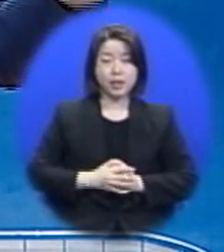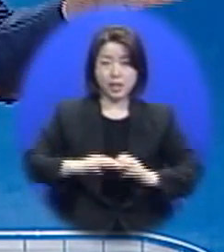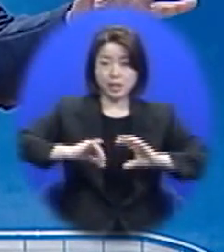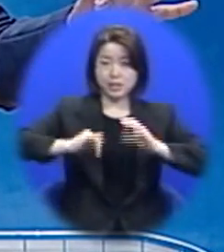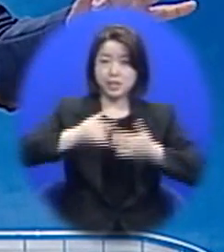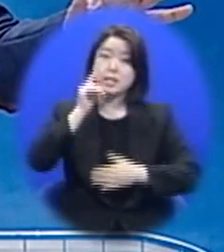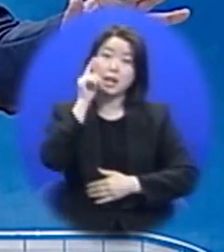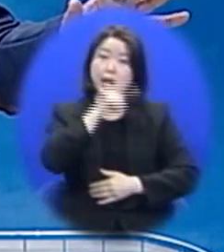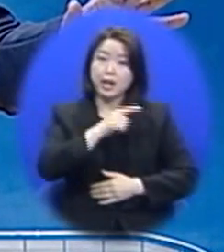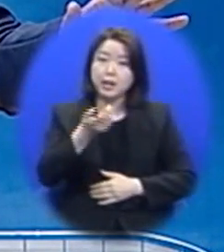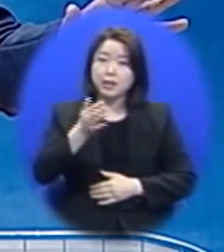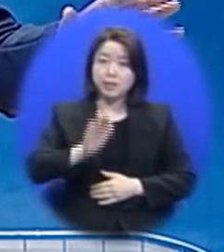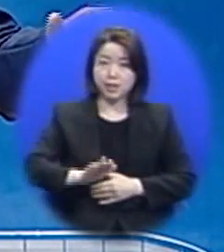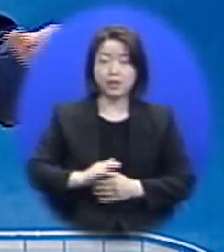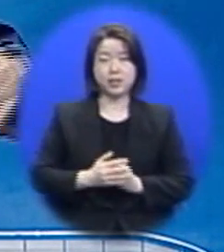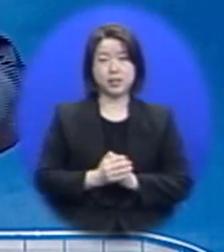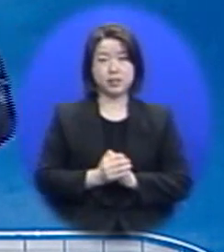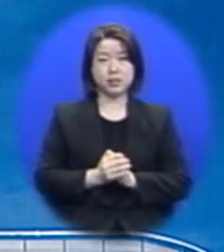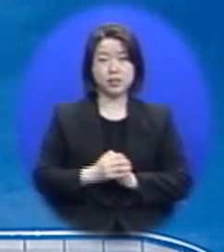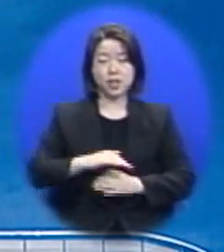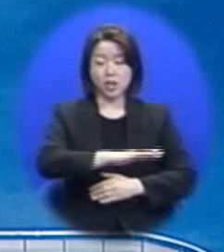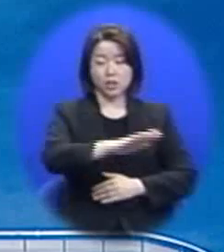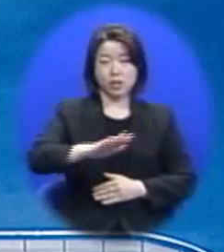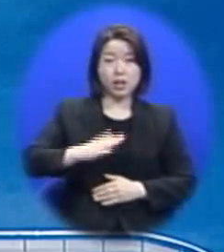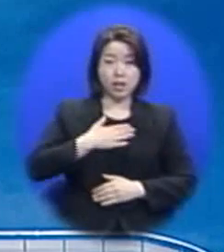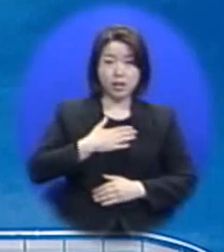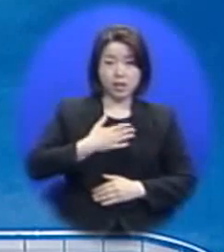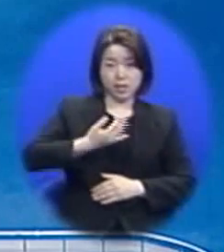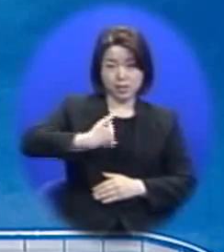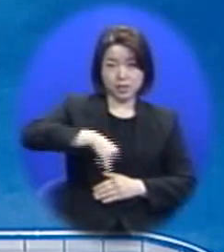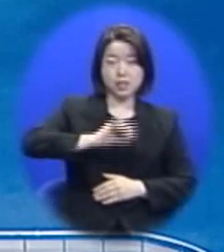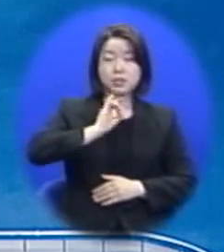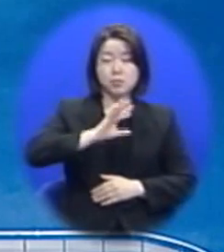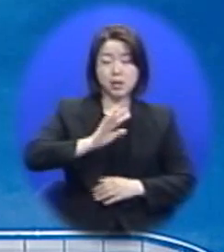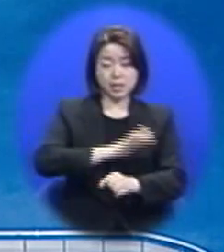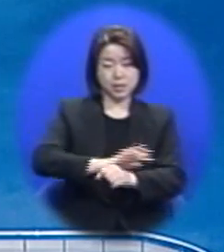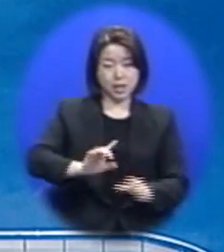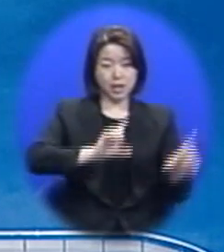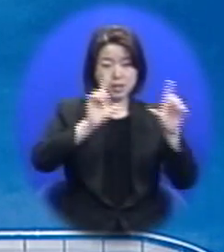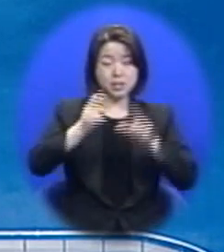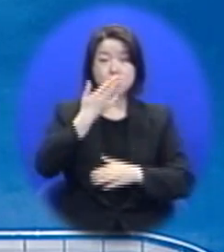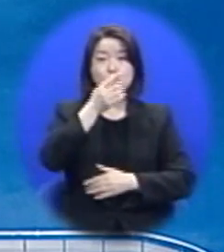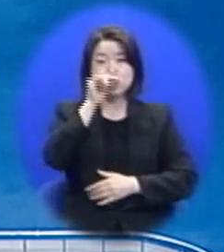세상이 악한데 우리 자녀만 잘 살 수 있겠습니까?